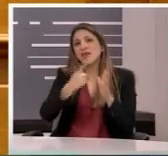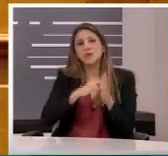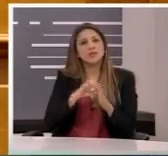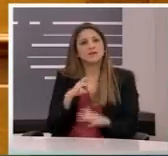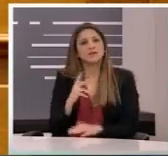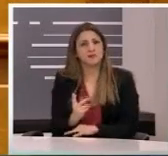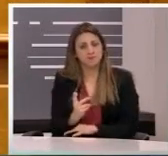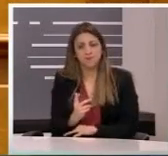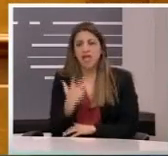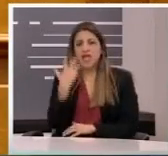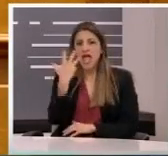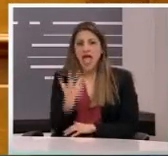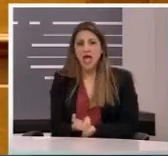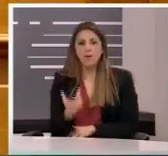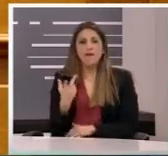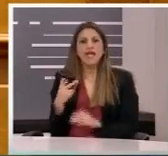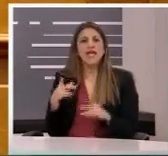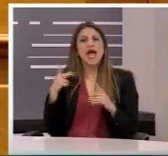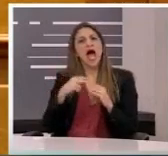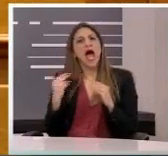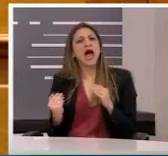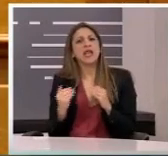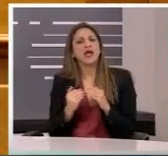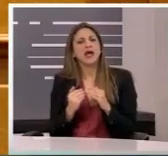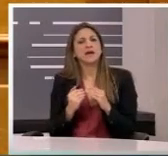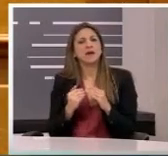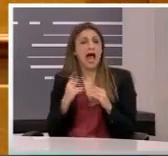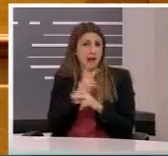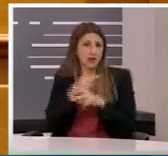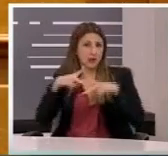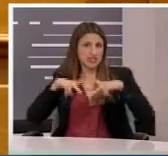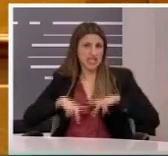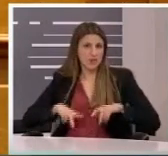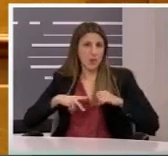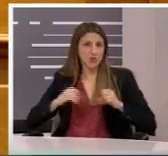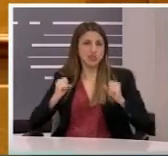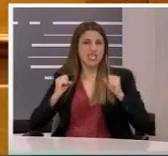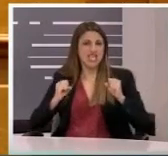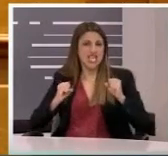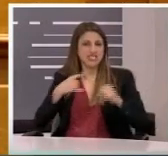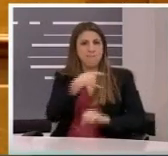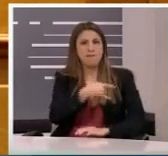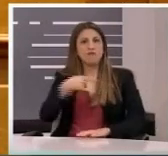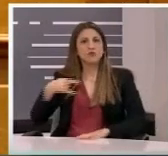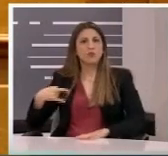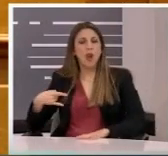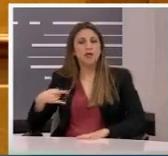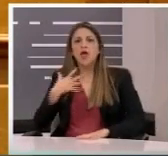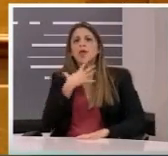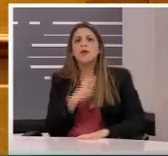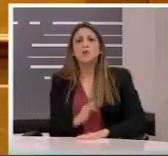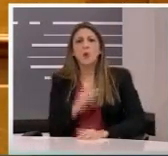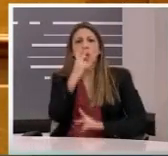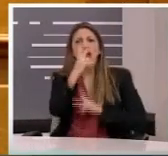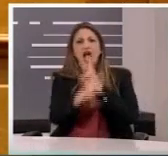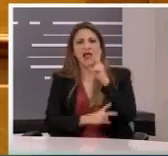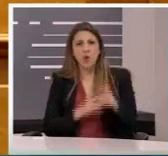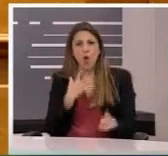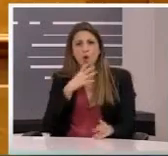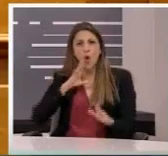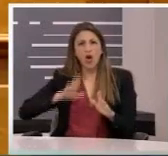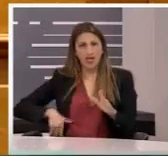κερασάκι στην τούρτα έχουμε και τον κύριο Πολάκη, ο οποίος κατηγορείται. Γιατί? Μάλλον επειδή έχει κριτικές πινακίδες. Δεν